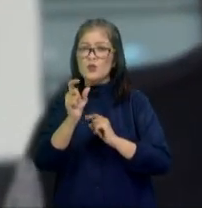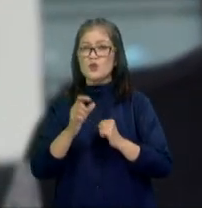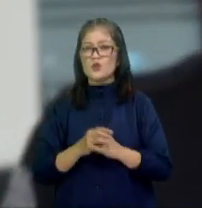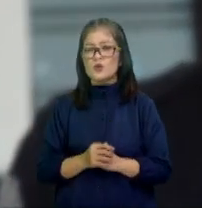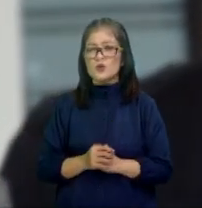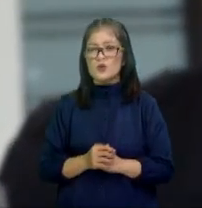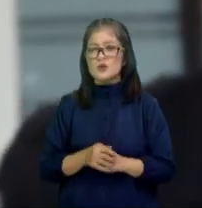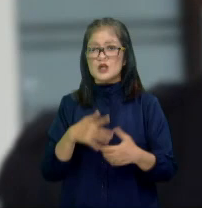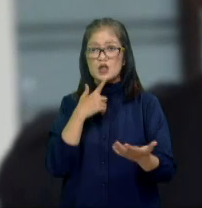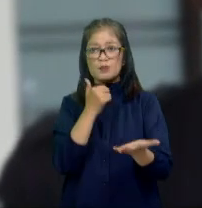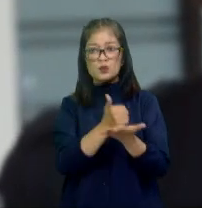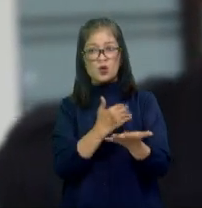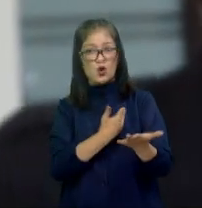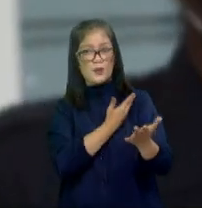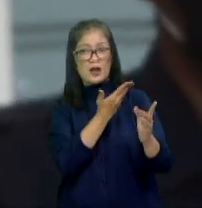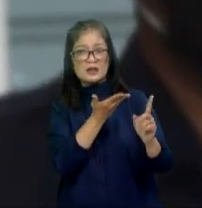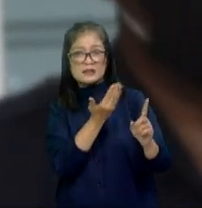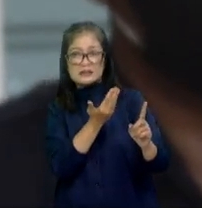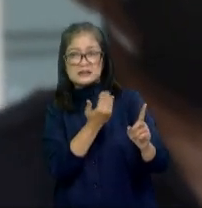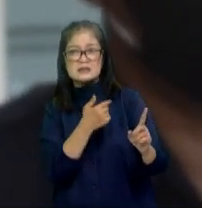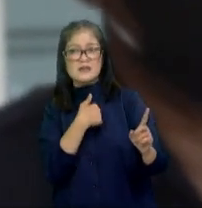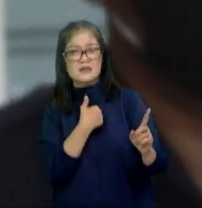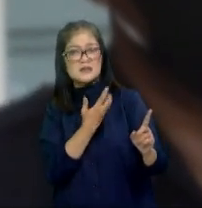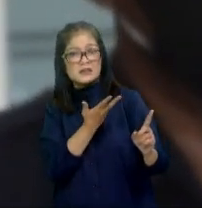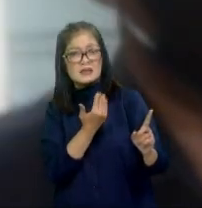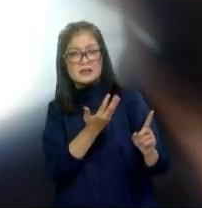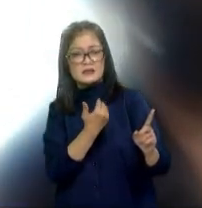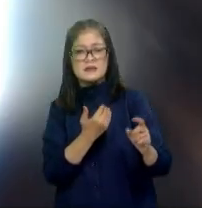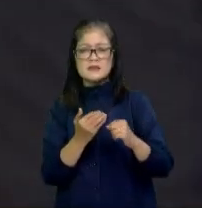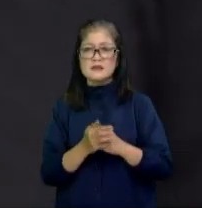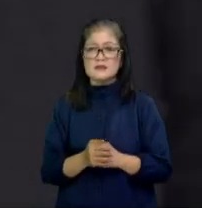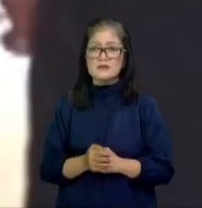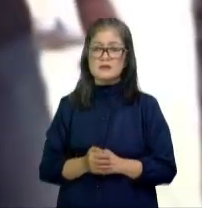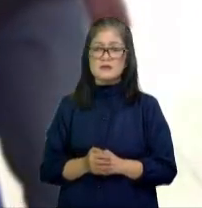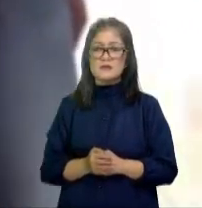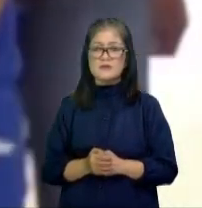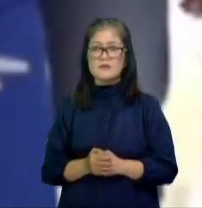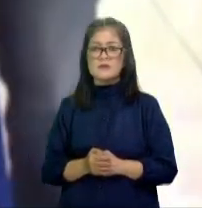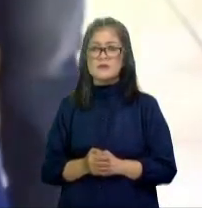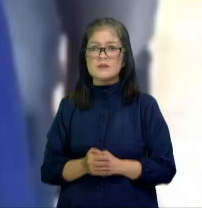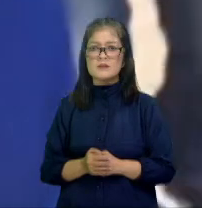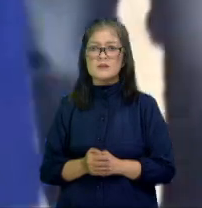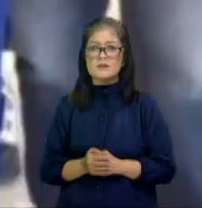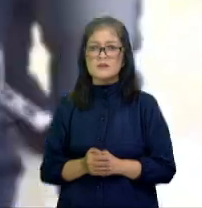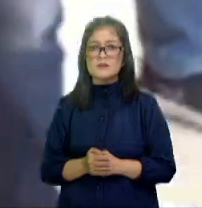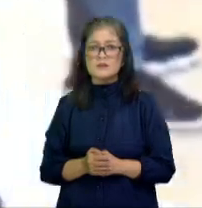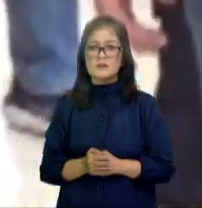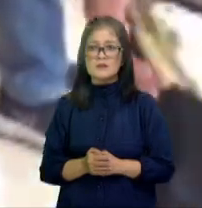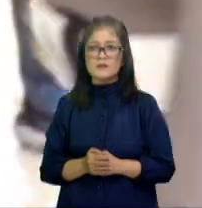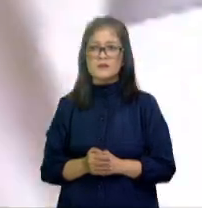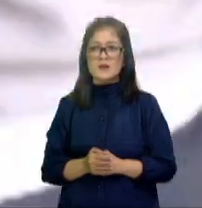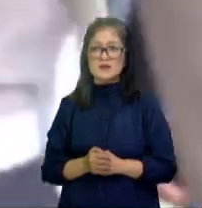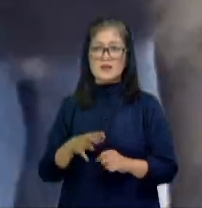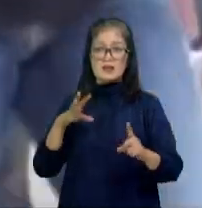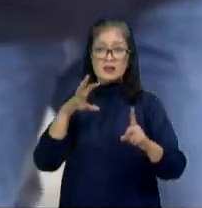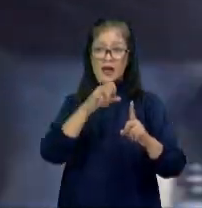korban bahwa yang bersangkutan adalah seorang anggota Polri. Pelaku Norman Saiktiano dijerat pasal